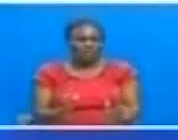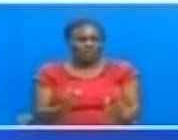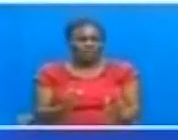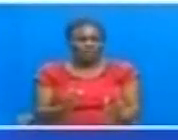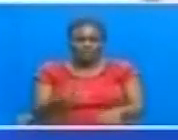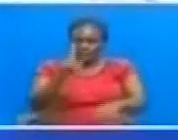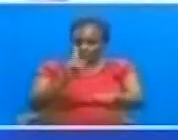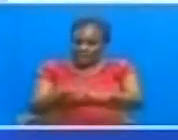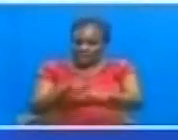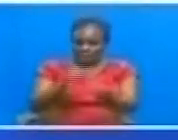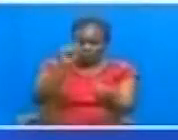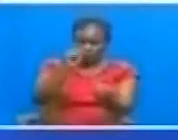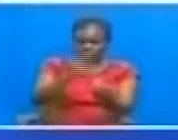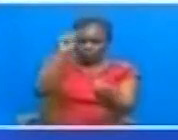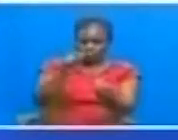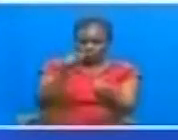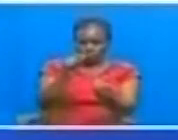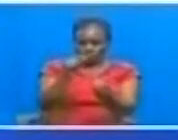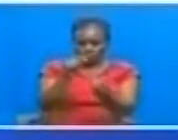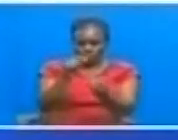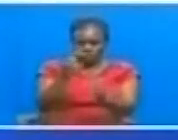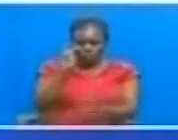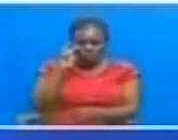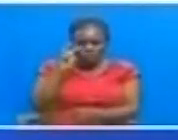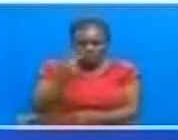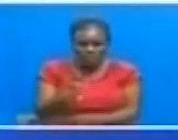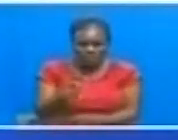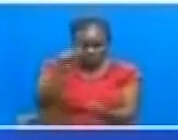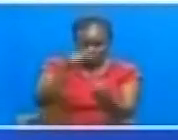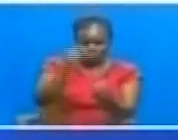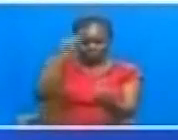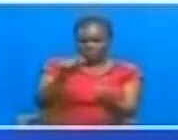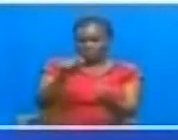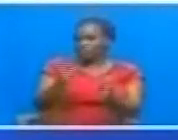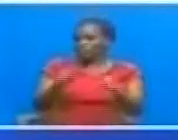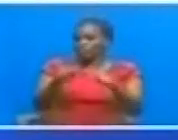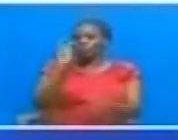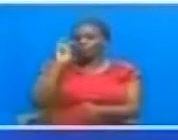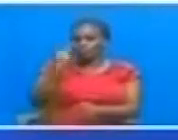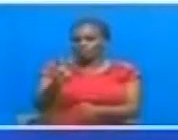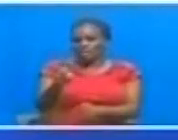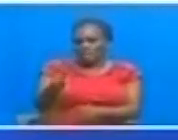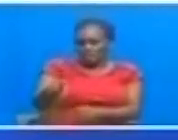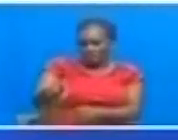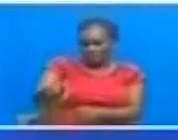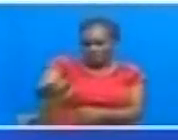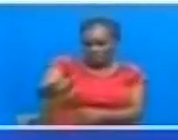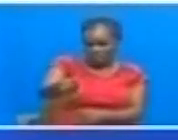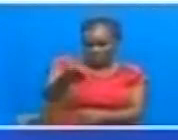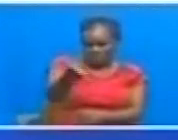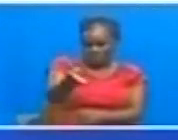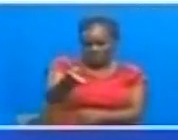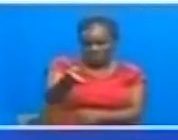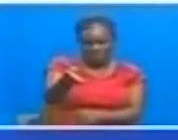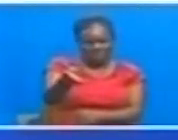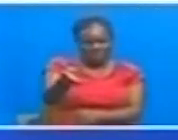utazamaji wa ile ninile ya kupima, pengine mwingine anaweza ona ule mdudu akifanana hata na